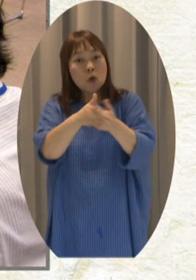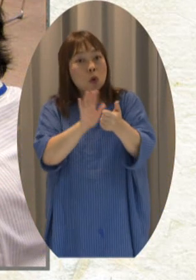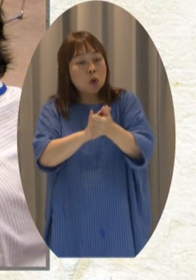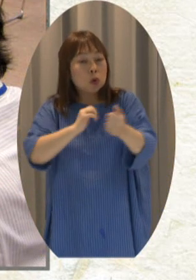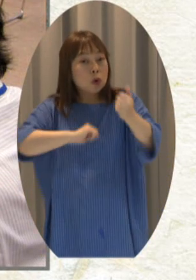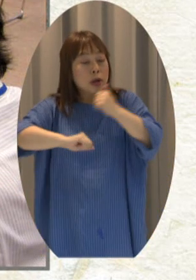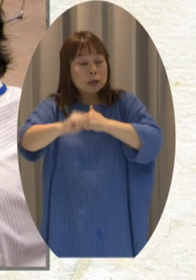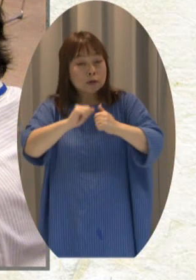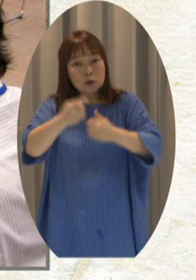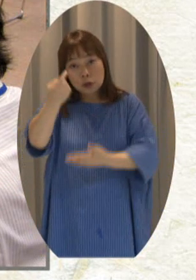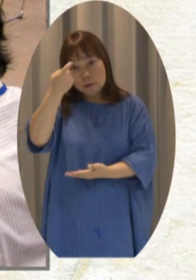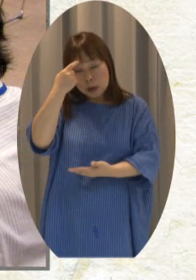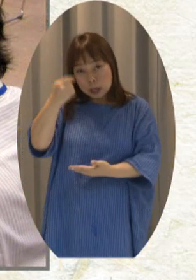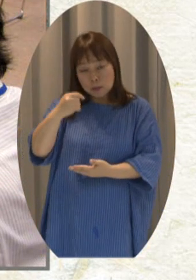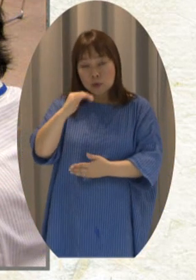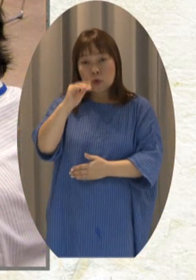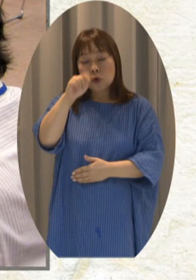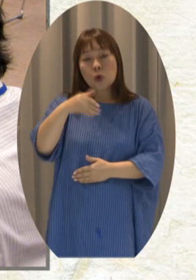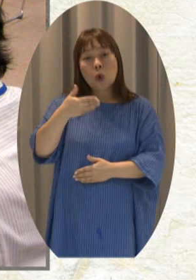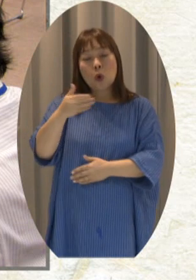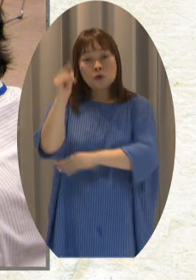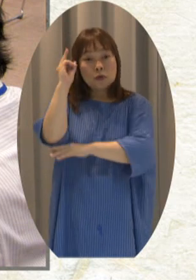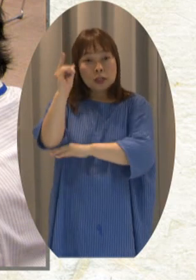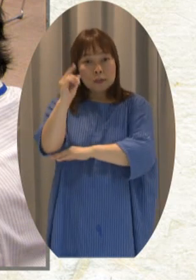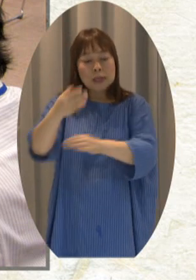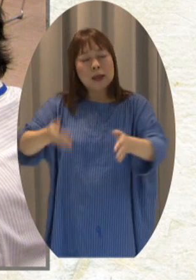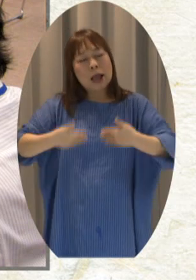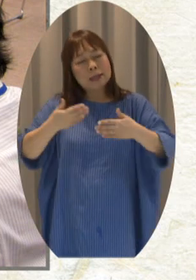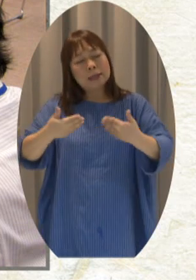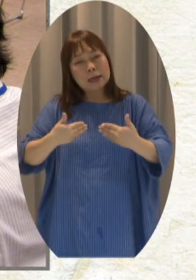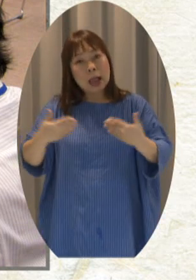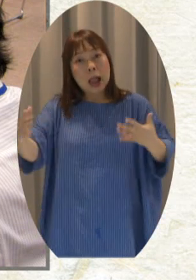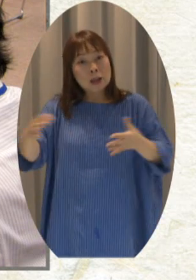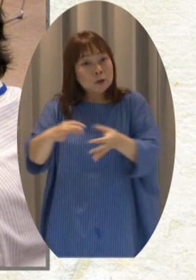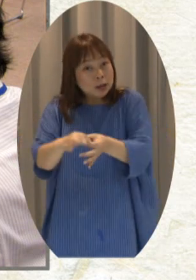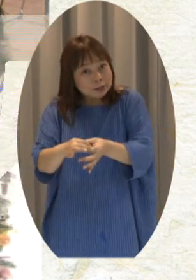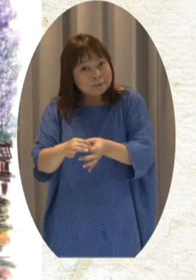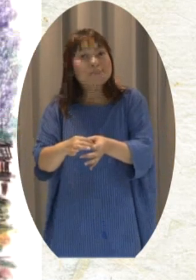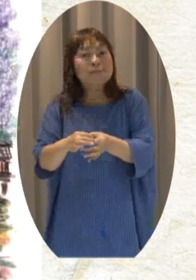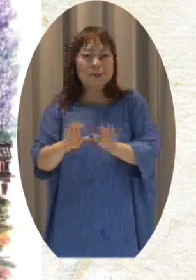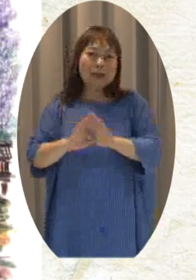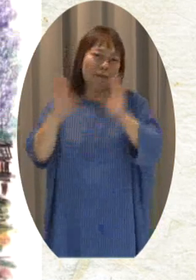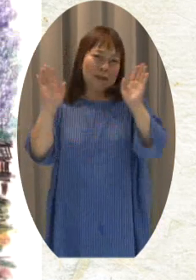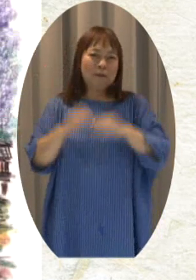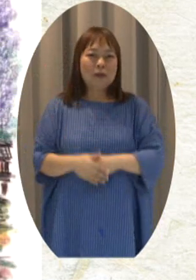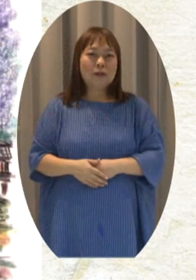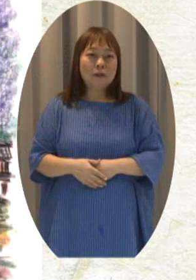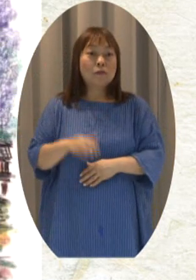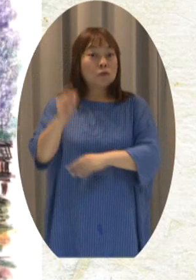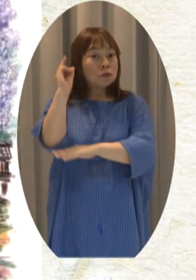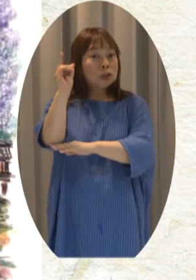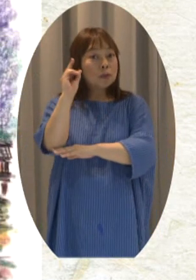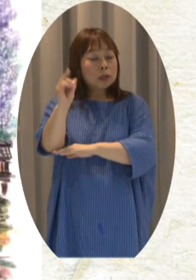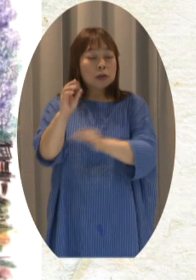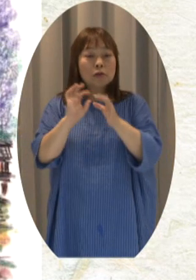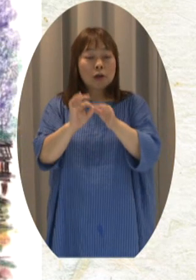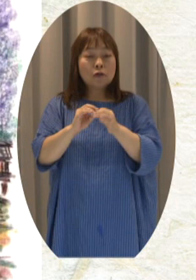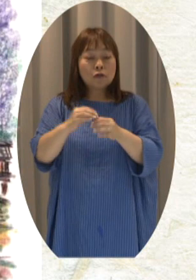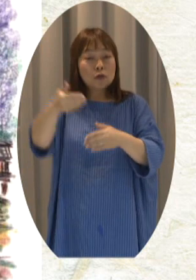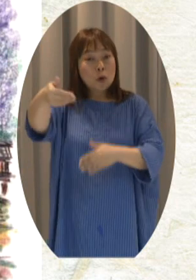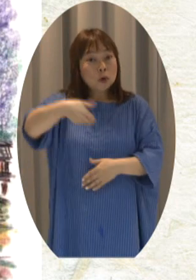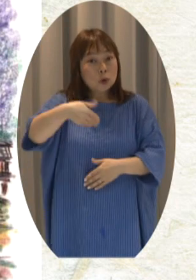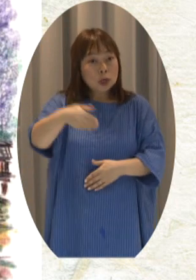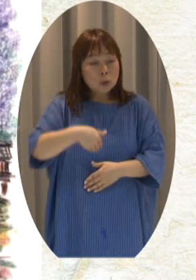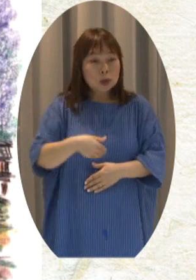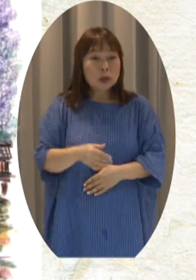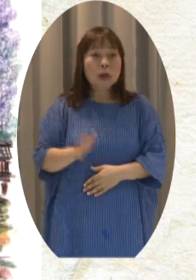ぶ校区ゼミあったかハートラインが始まっています。校区ゼミに関するお問い合わ